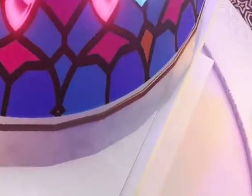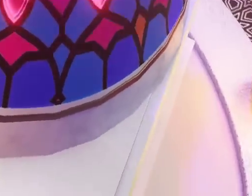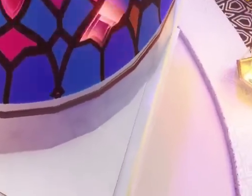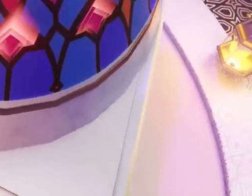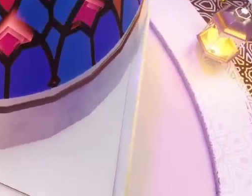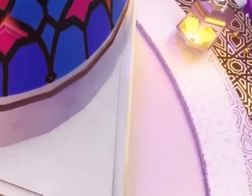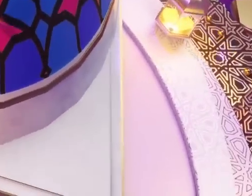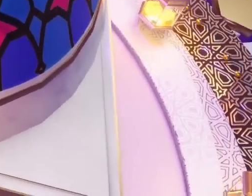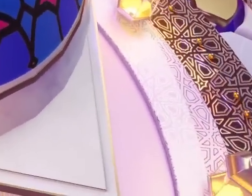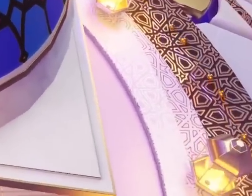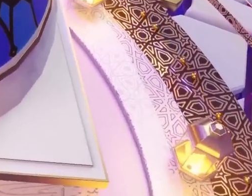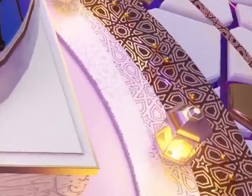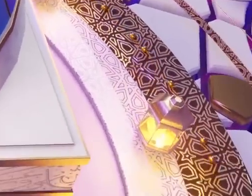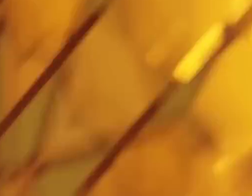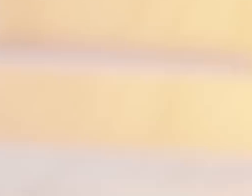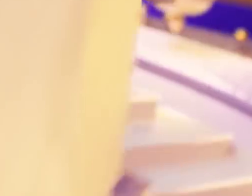يا